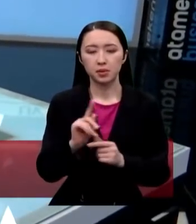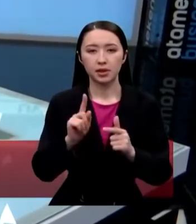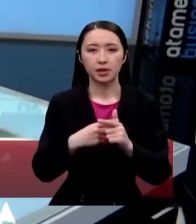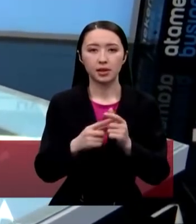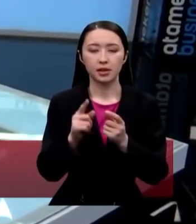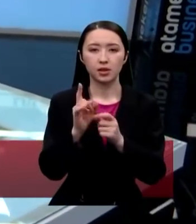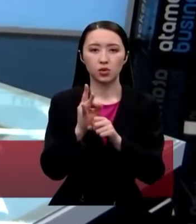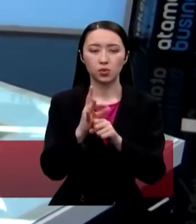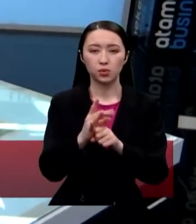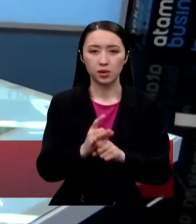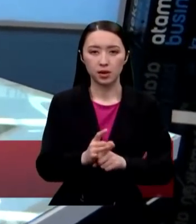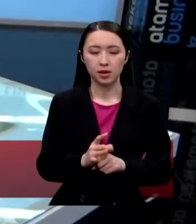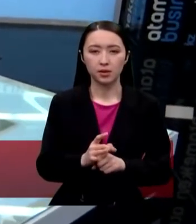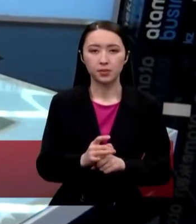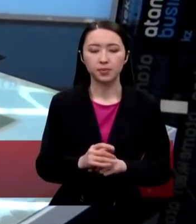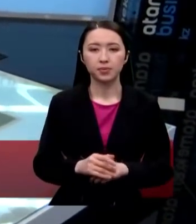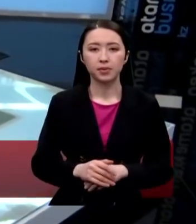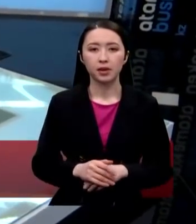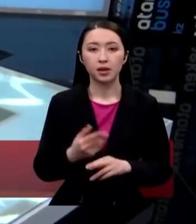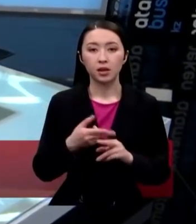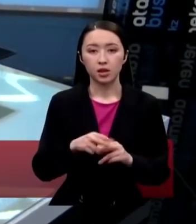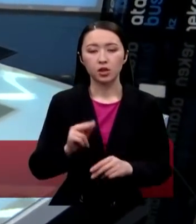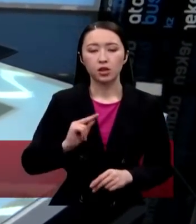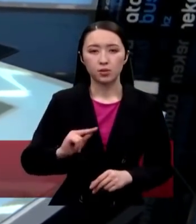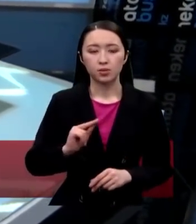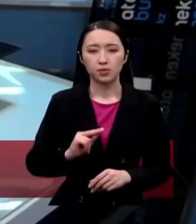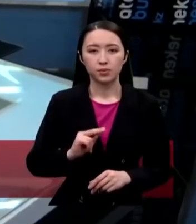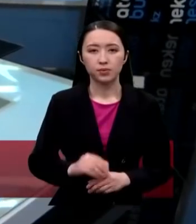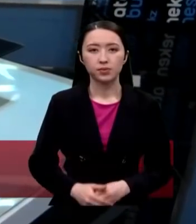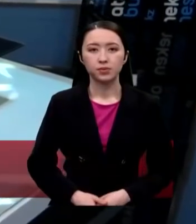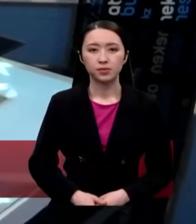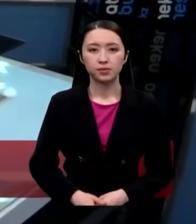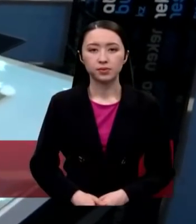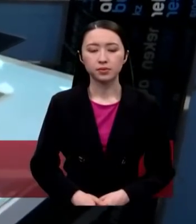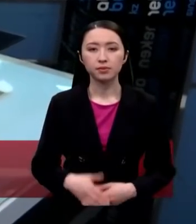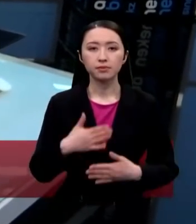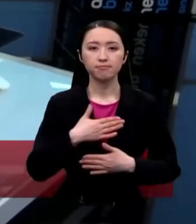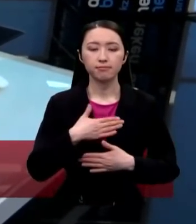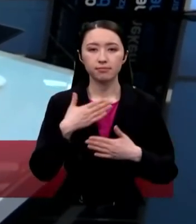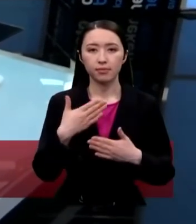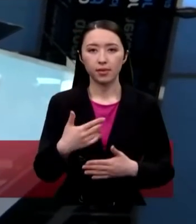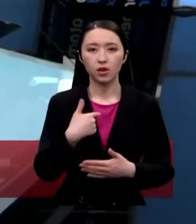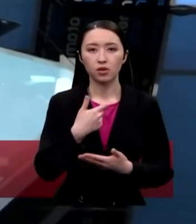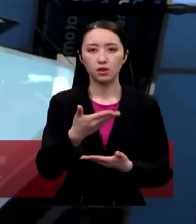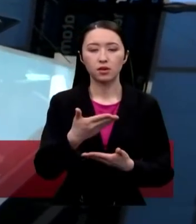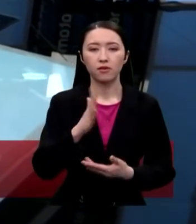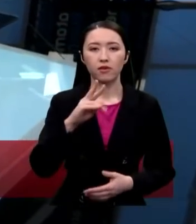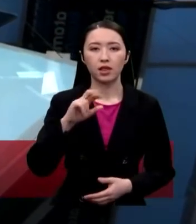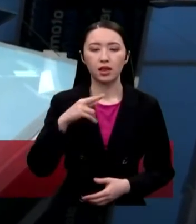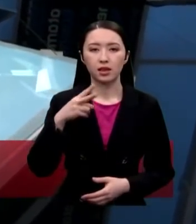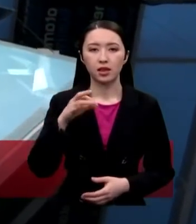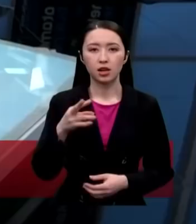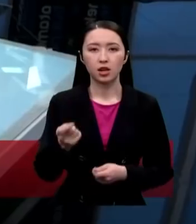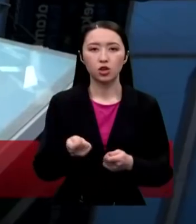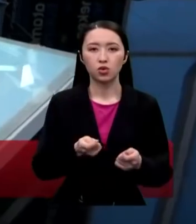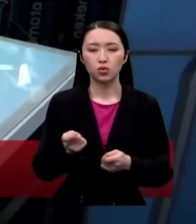либо убирали. То есть все-таки этот инструмент работает. Ну что ж, спасибо. У нас в студии был Владлен Балан, руководитель